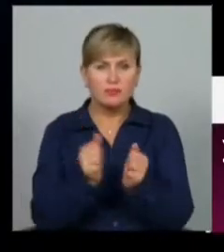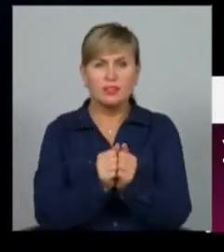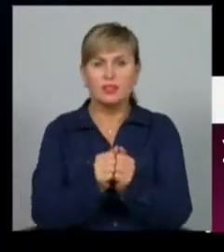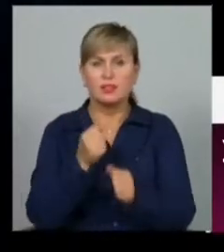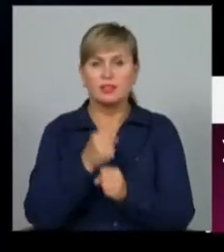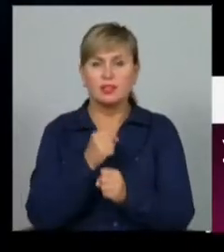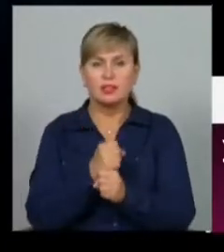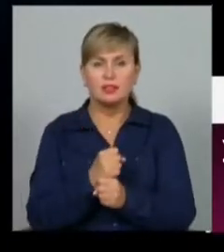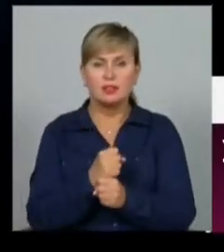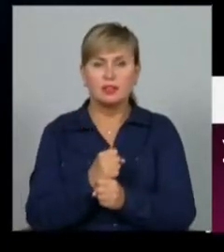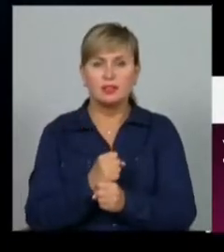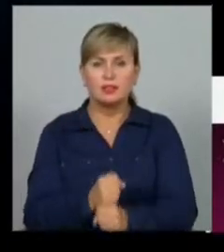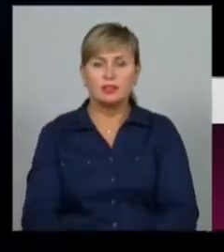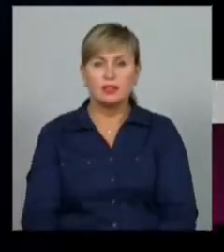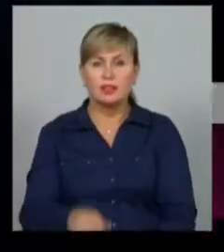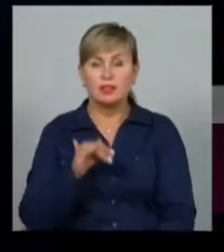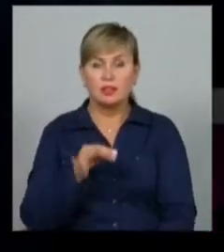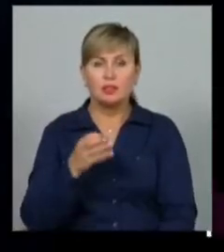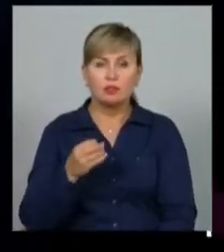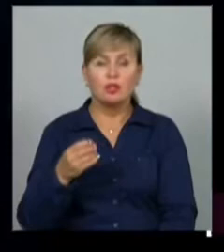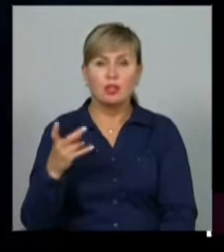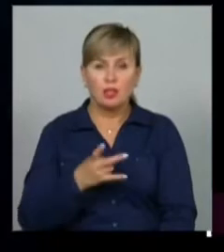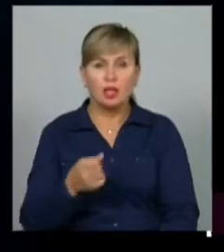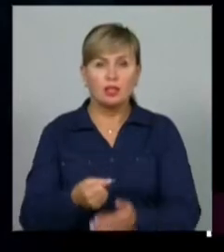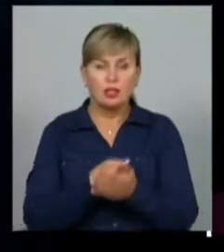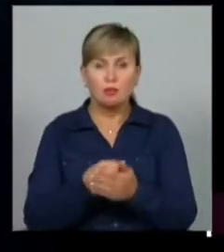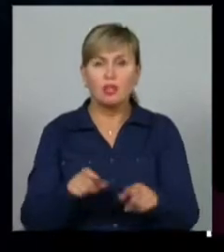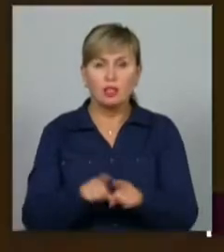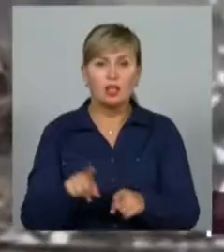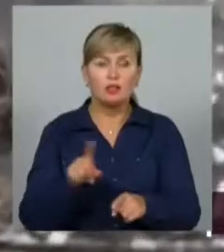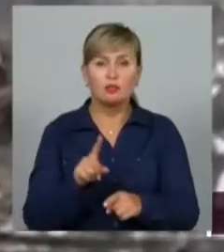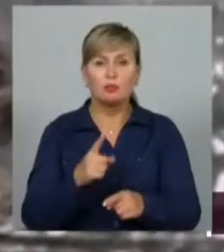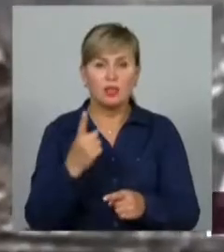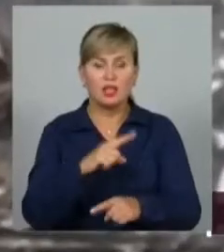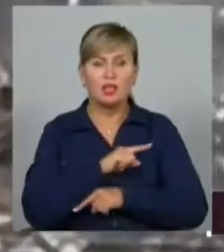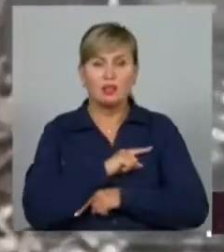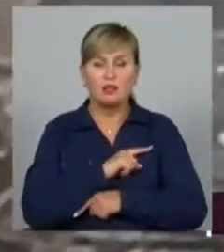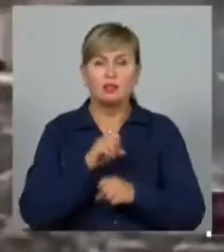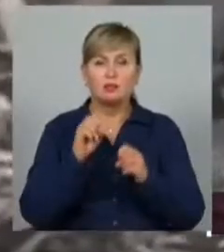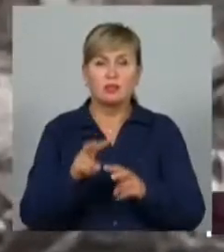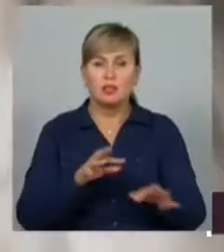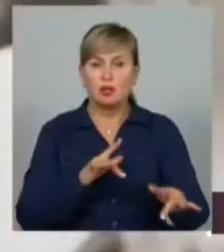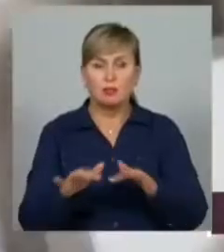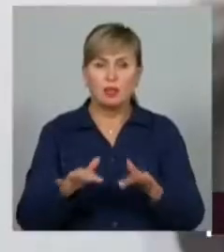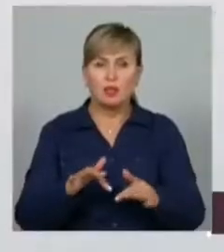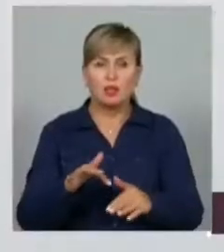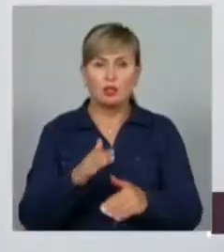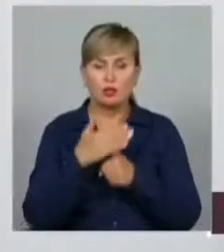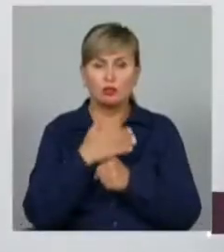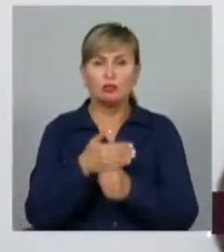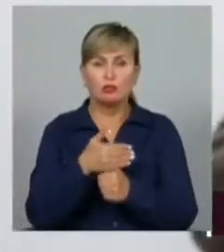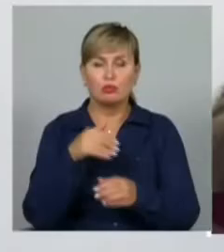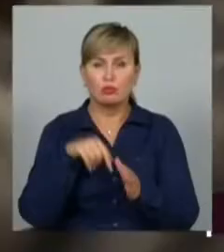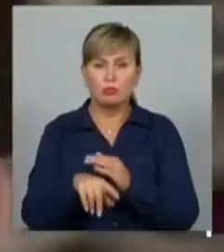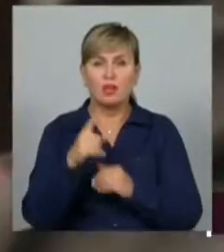флаг к Рейхстагу. И при том надо добиться так, чтобы первым дойти. Спецоперацию по штурму последнего оплота